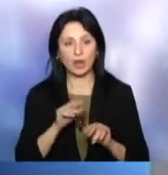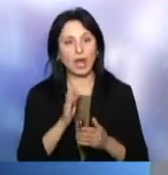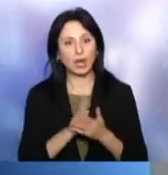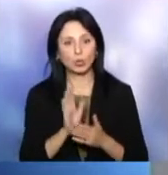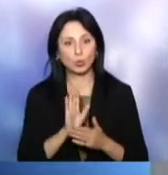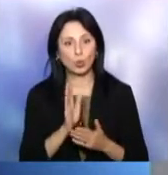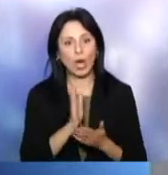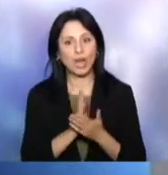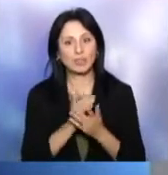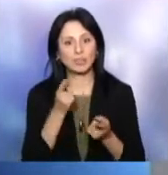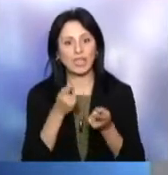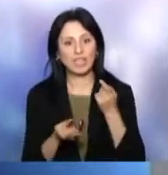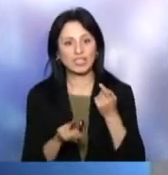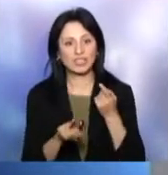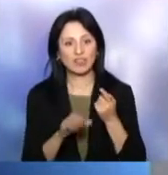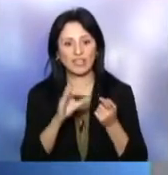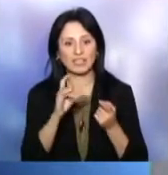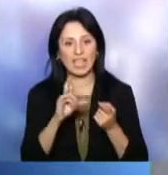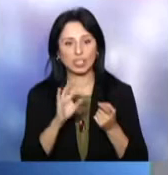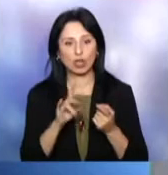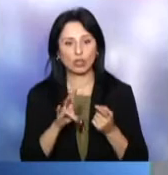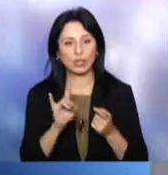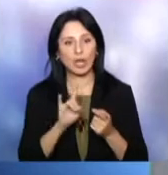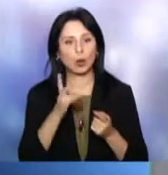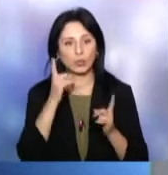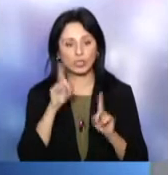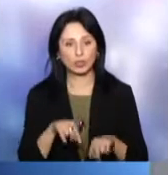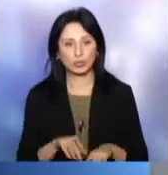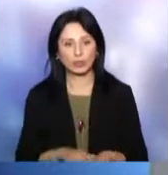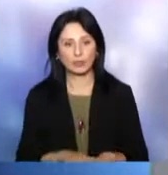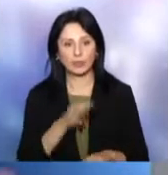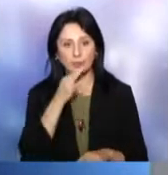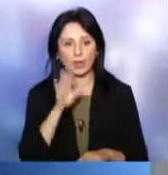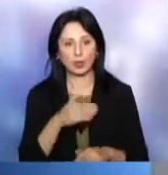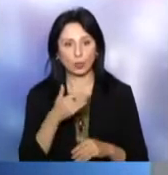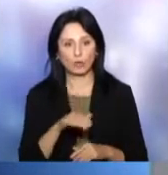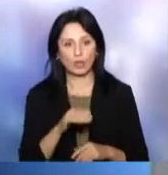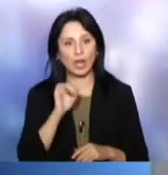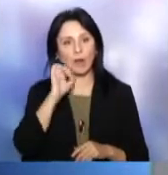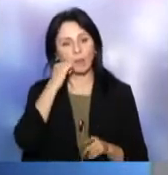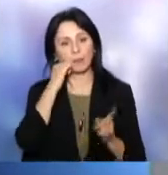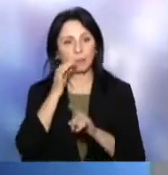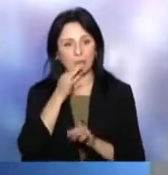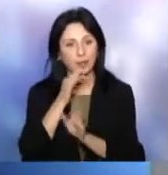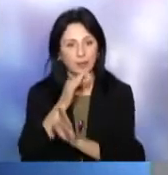არა არსებითი განსხვავება და სეზონთან დაკავშირებით რა უნდა იცოდნენ? და მე უკვე ხანდაზმული ასაკი.